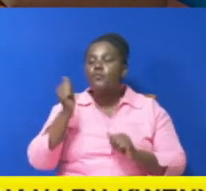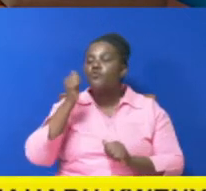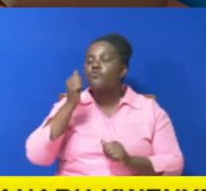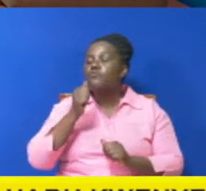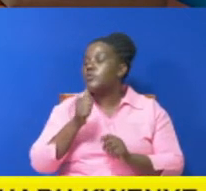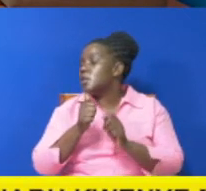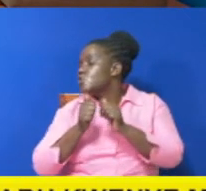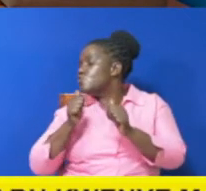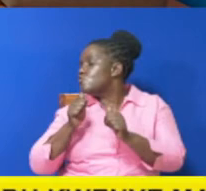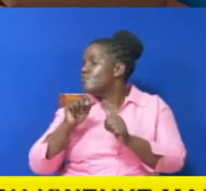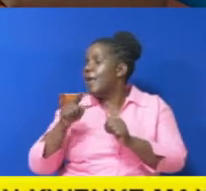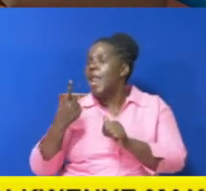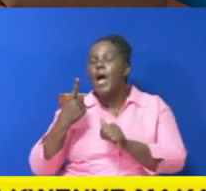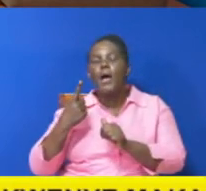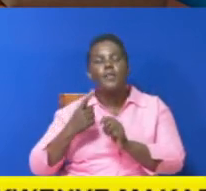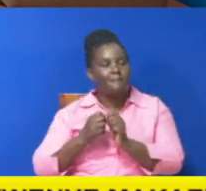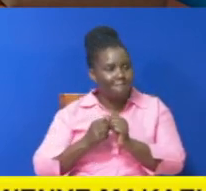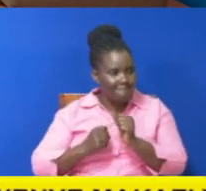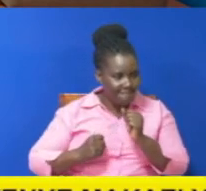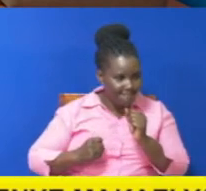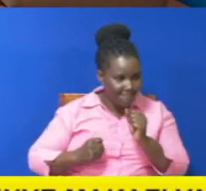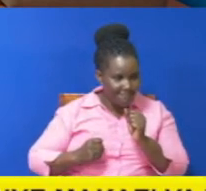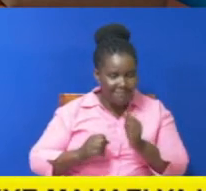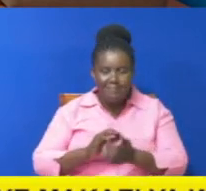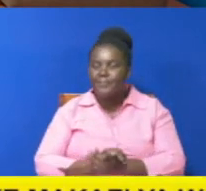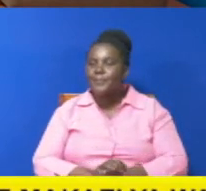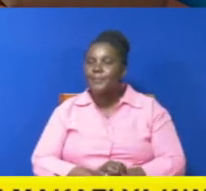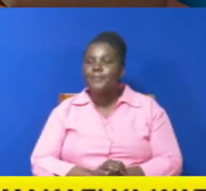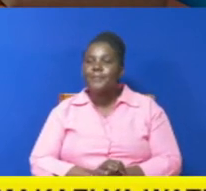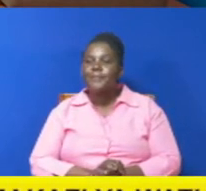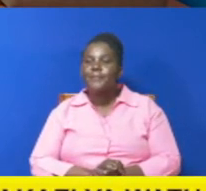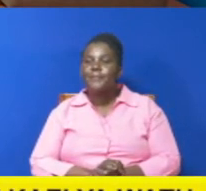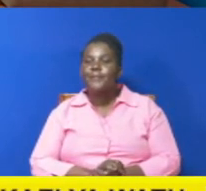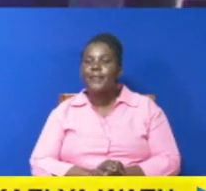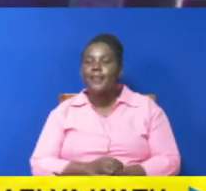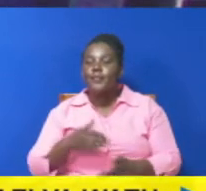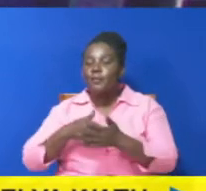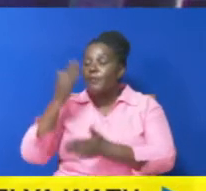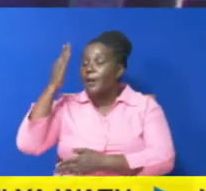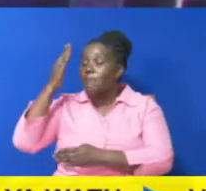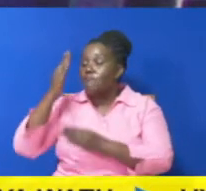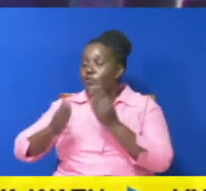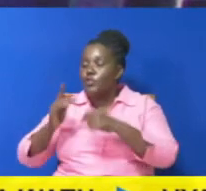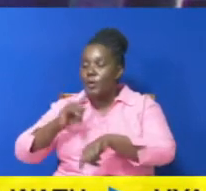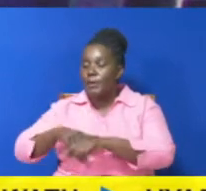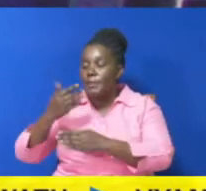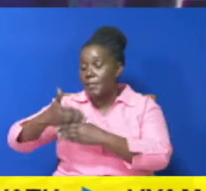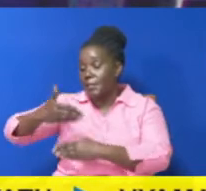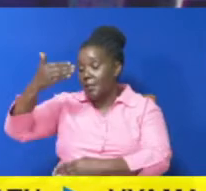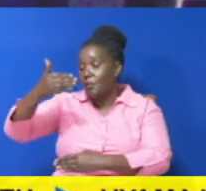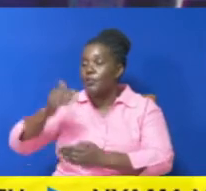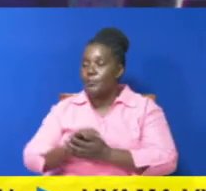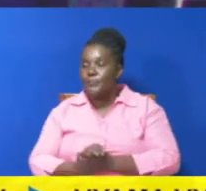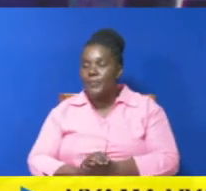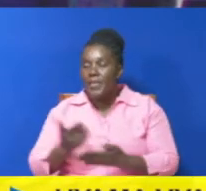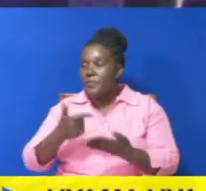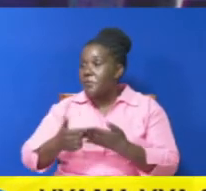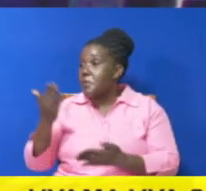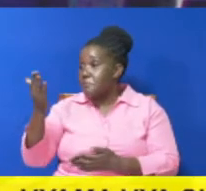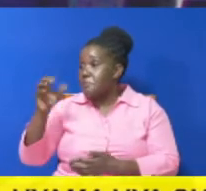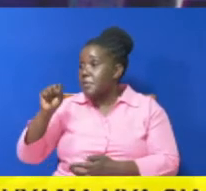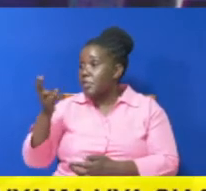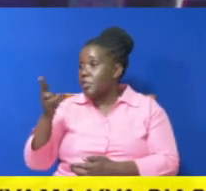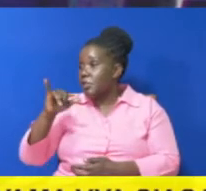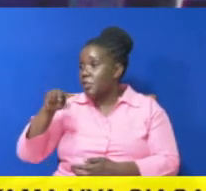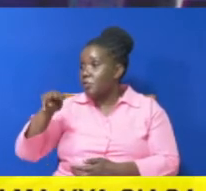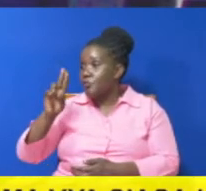mbio, amsifu na anayemkimbiza. Anayemkimbiza. Mtazamaji, hivyo ndivyo tunavyokamilisha kio kwa siku ya leo. Ulikuwa nami Shino na Saidi